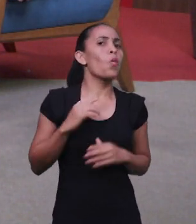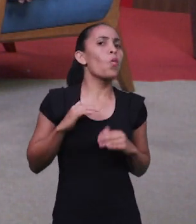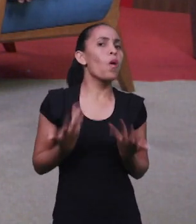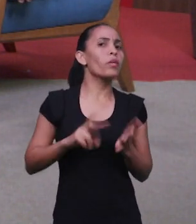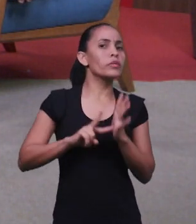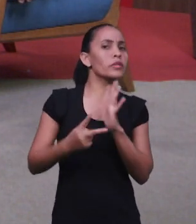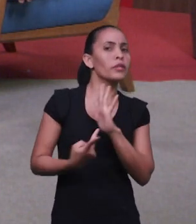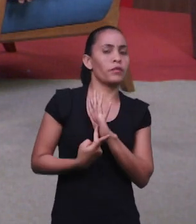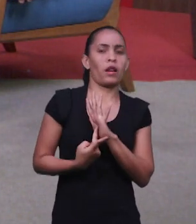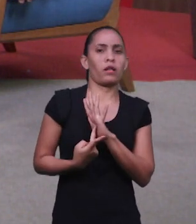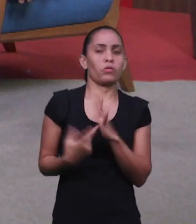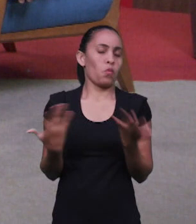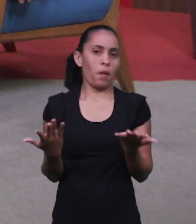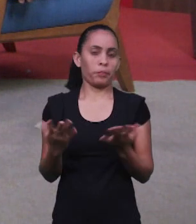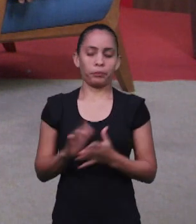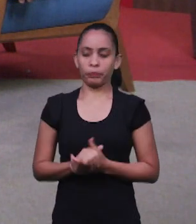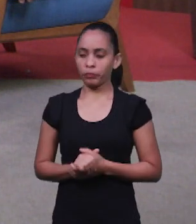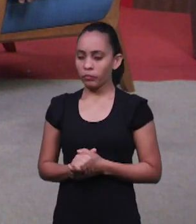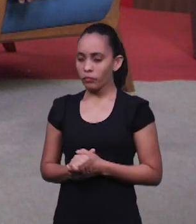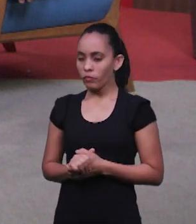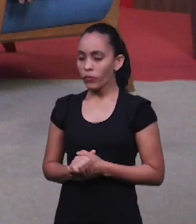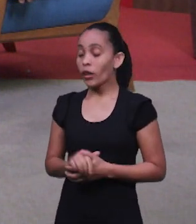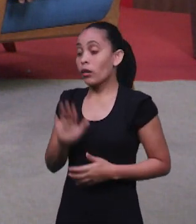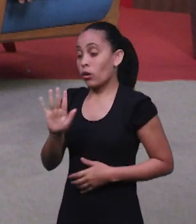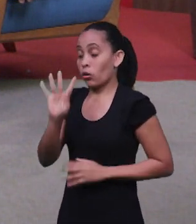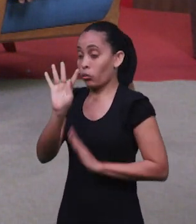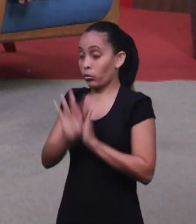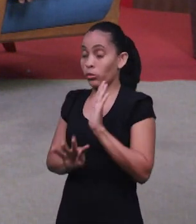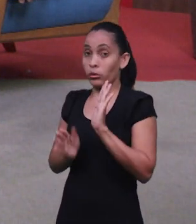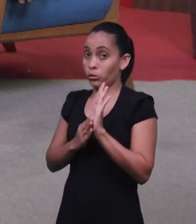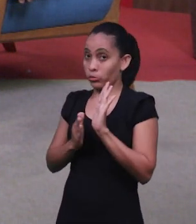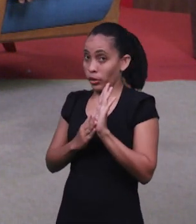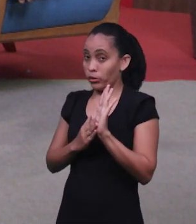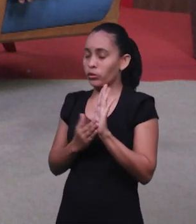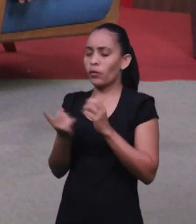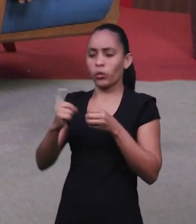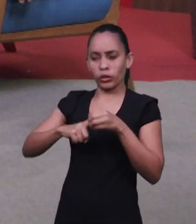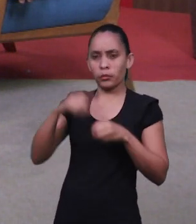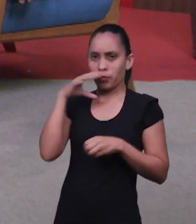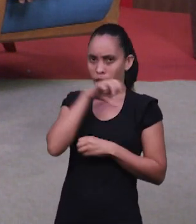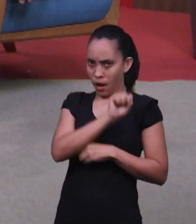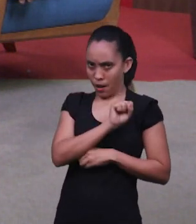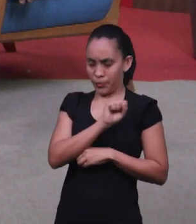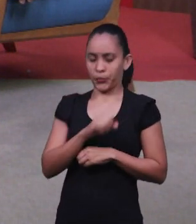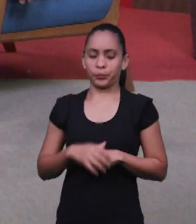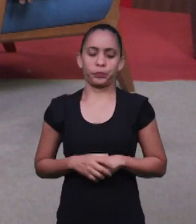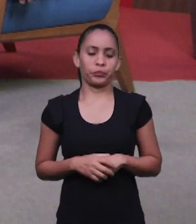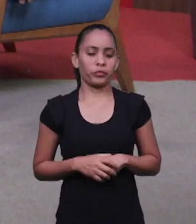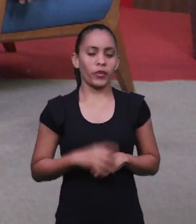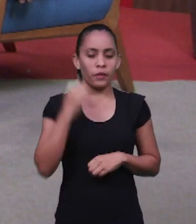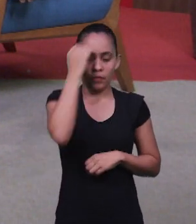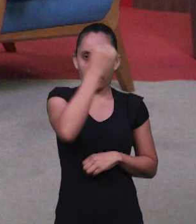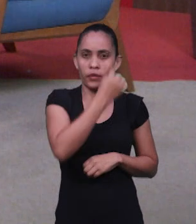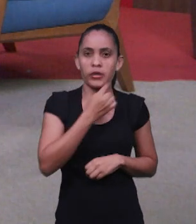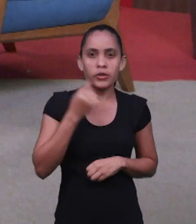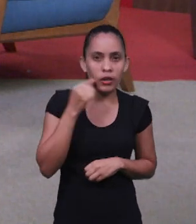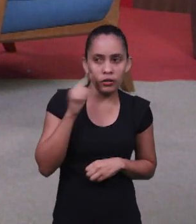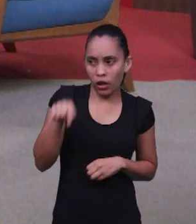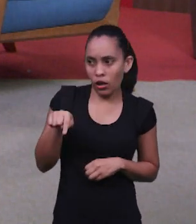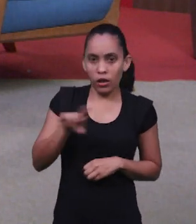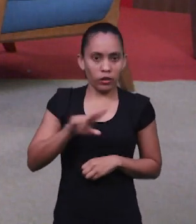ces bijoux, quelle est la signification prophétique? Alors, en revenant au texte, Josias, nous sommes en train de